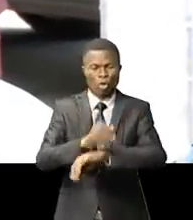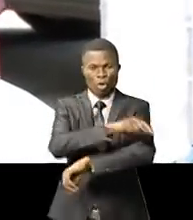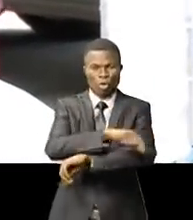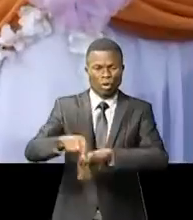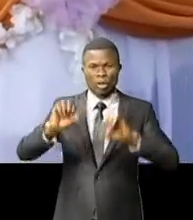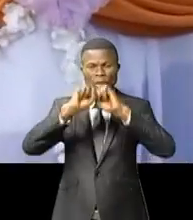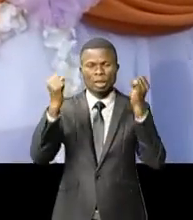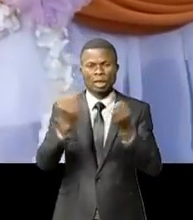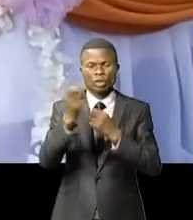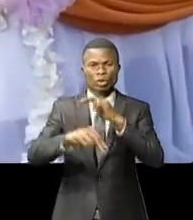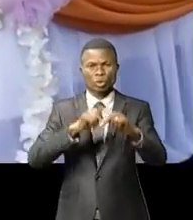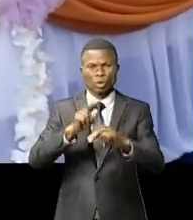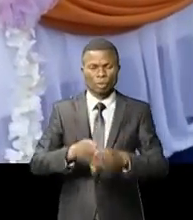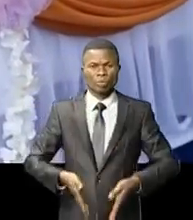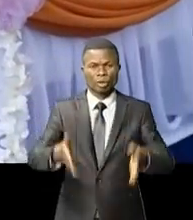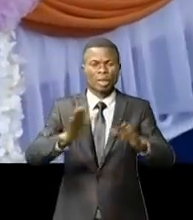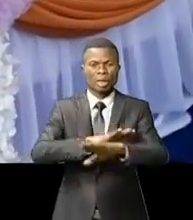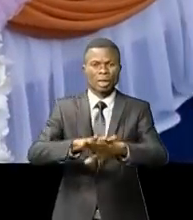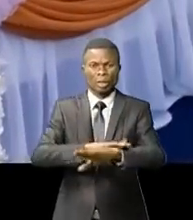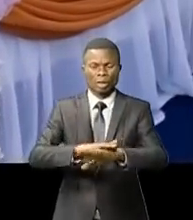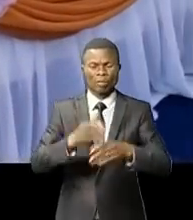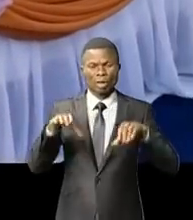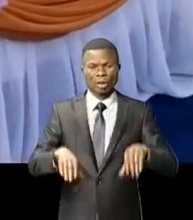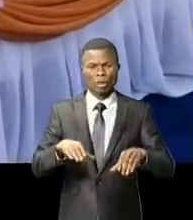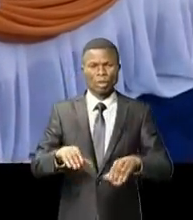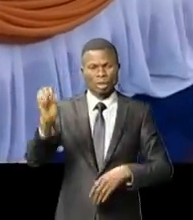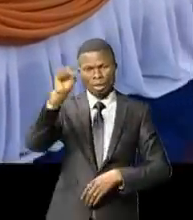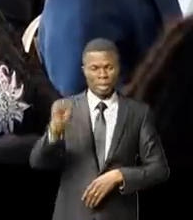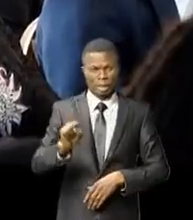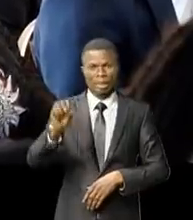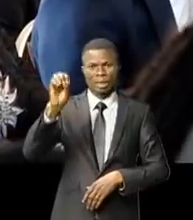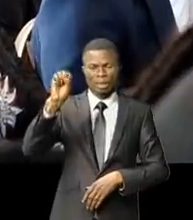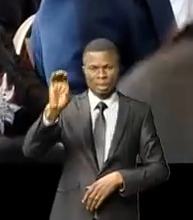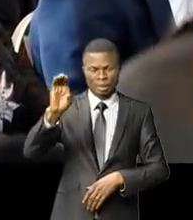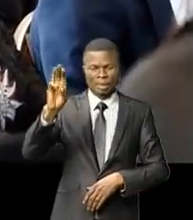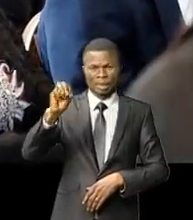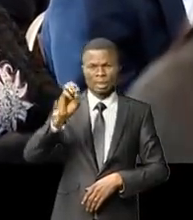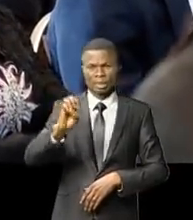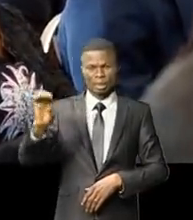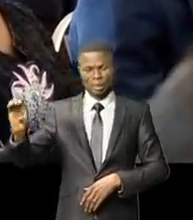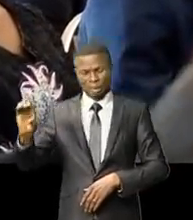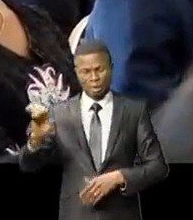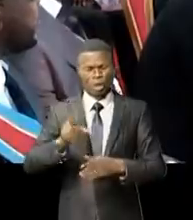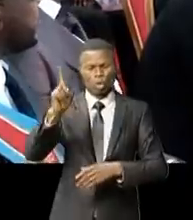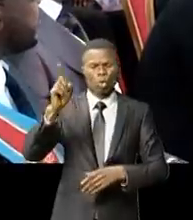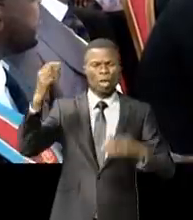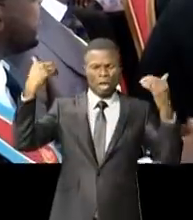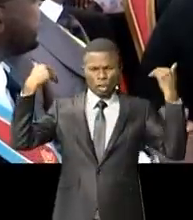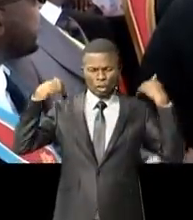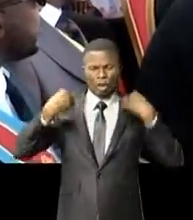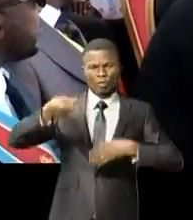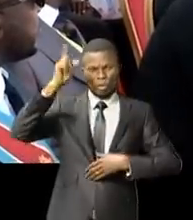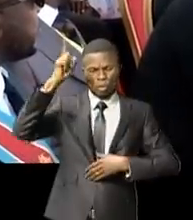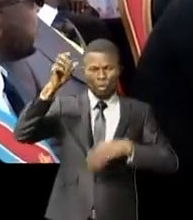de la Société nationale de chemin de fer du Congo, SNCC. Baba Kyungu était un des piliers du régime du